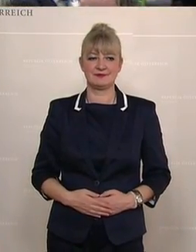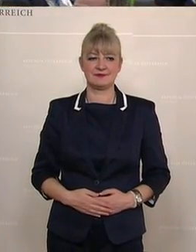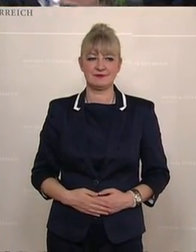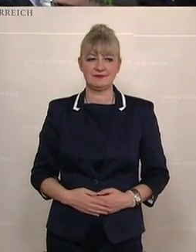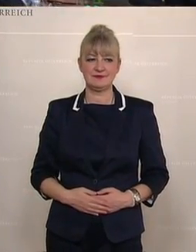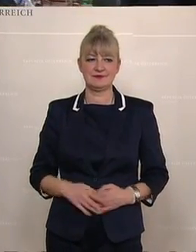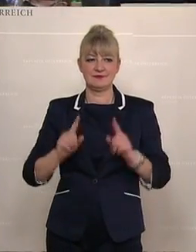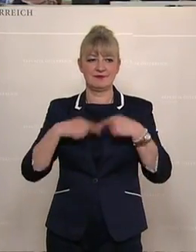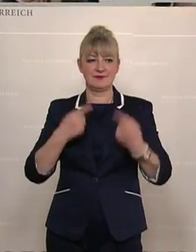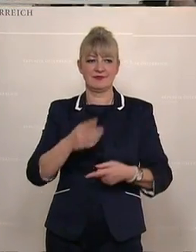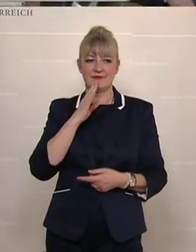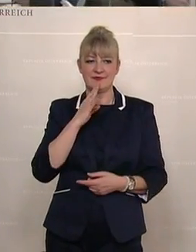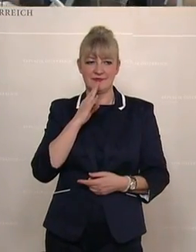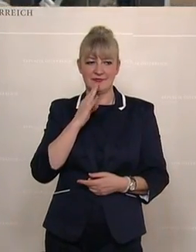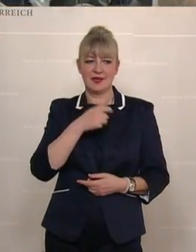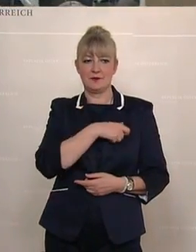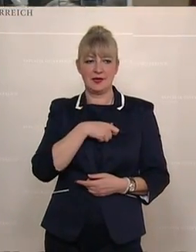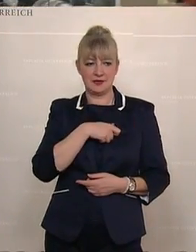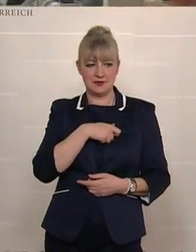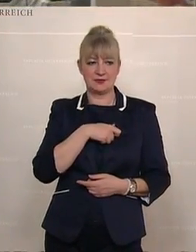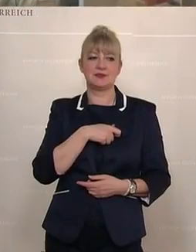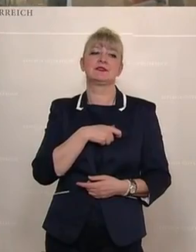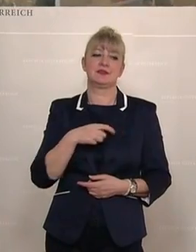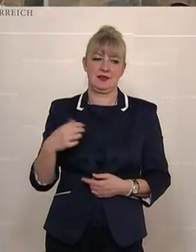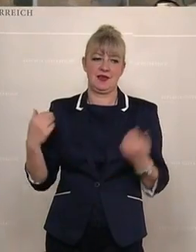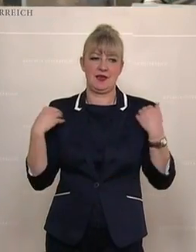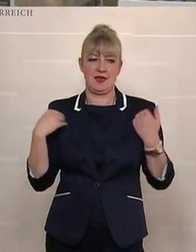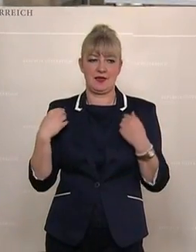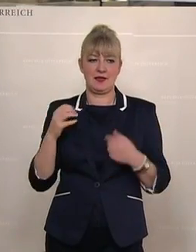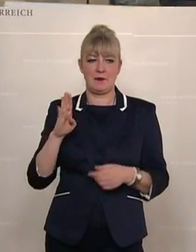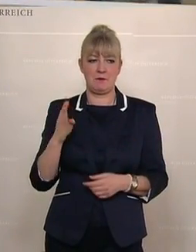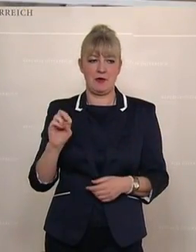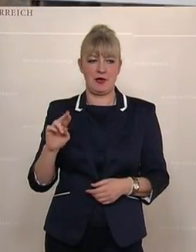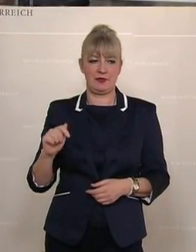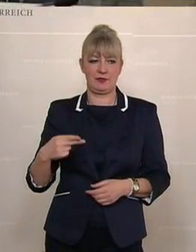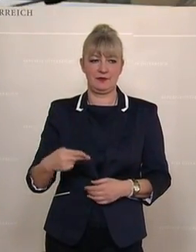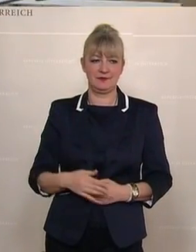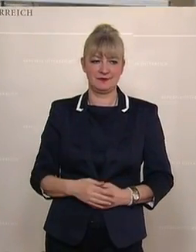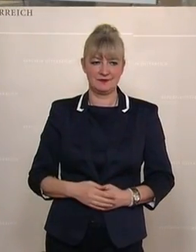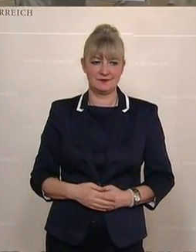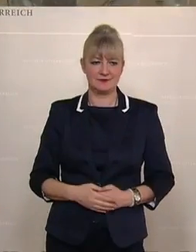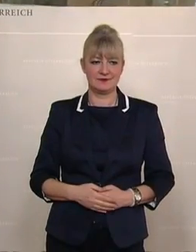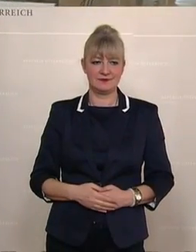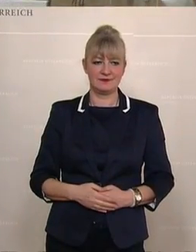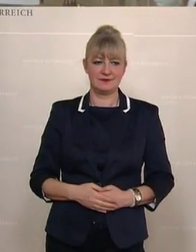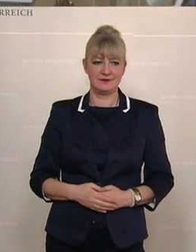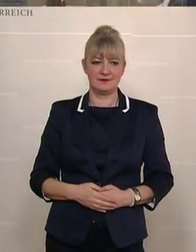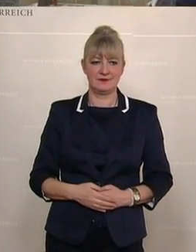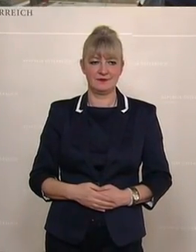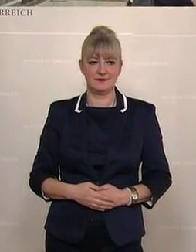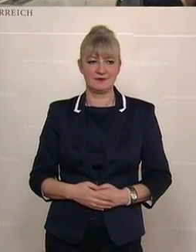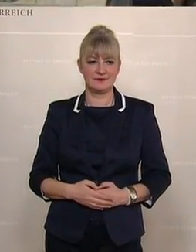Verfassungsministerin Caroline Edtstadler von der ÖVP versucht, die Kritik der Opposition zu entkräften. Die Plattformen würden von der Bundesregierung in die Pflicht genommen,